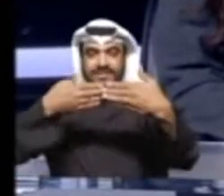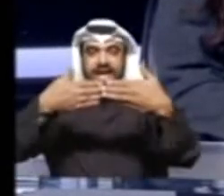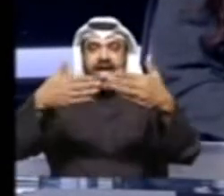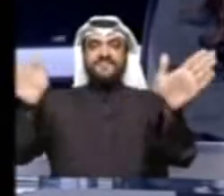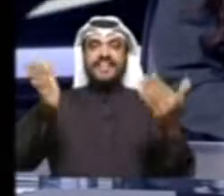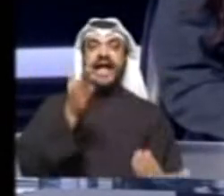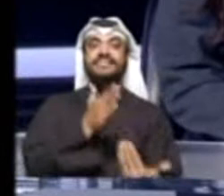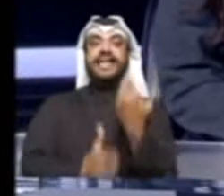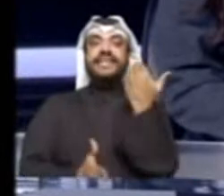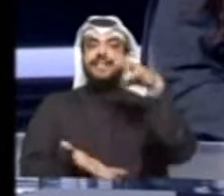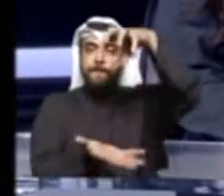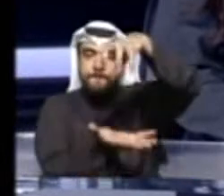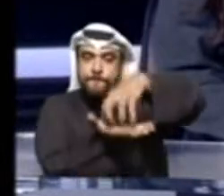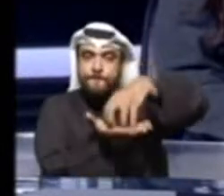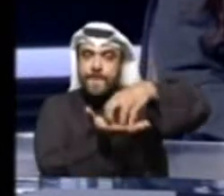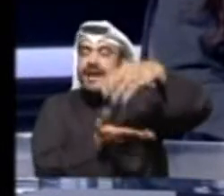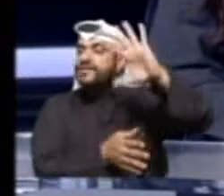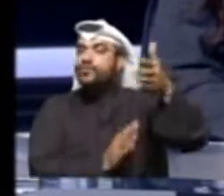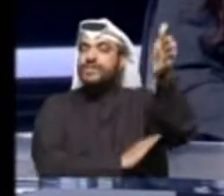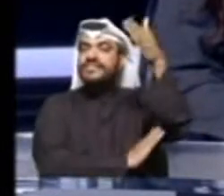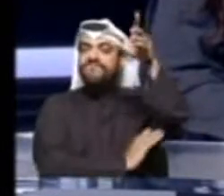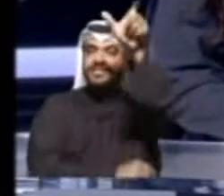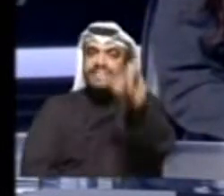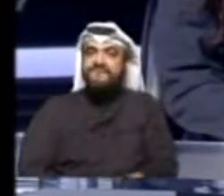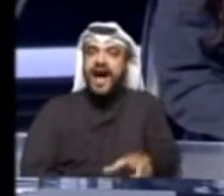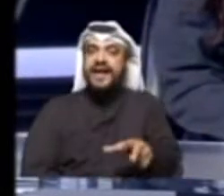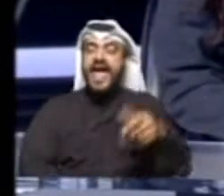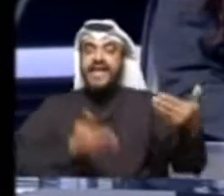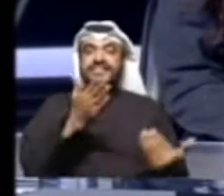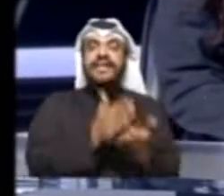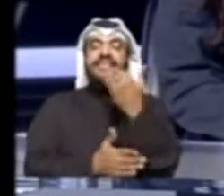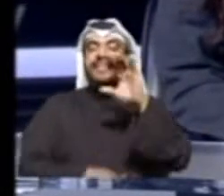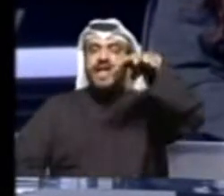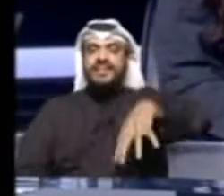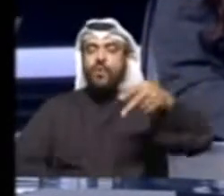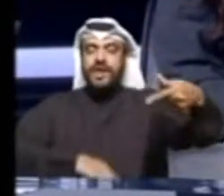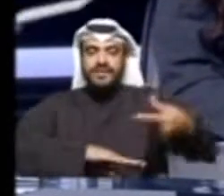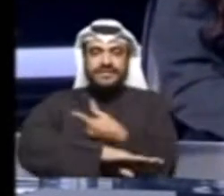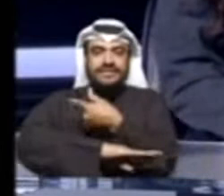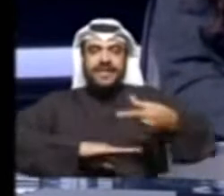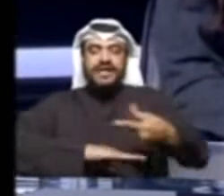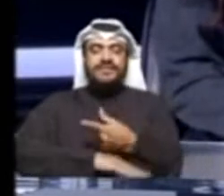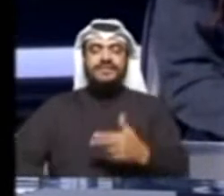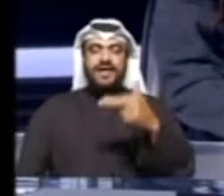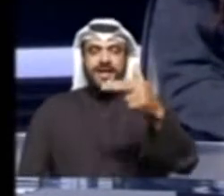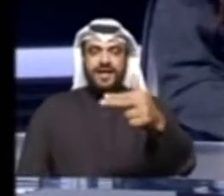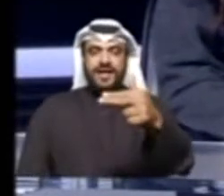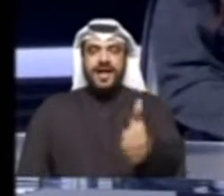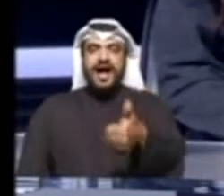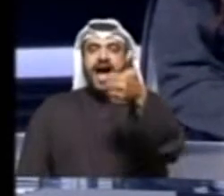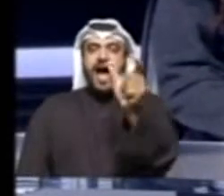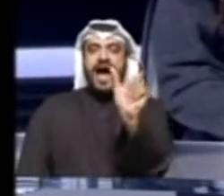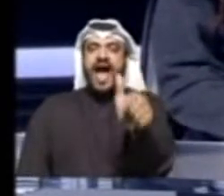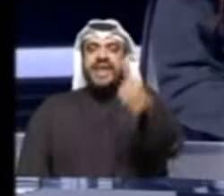سفارة جمهورية غانا لدى البلاد، وذلك في حفل رسمي أقيم برعاية وحضور وزيرة الخارجية